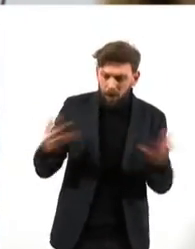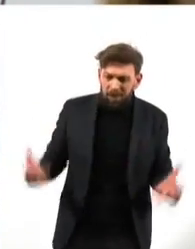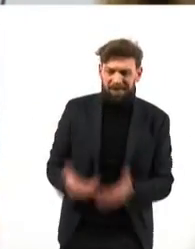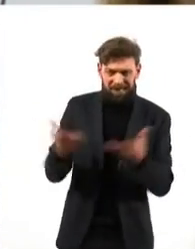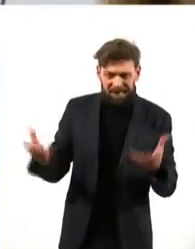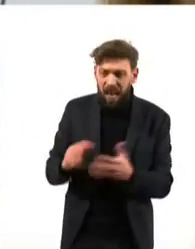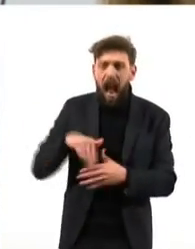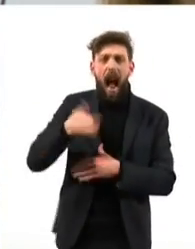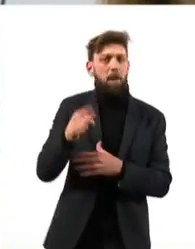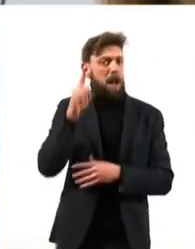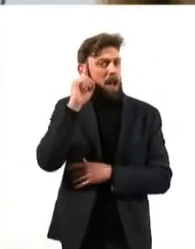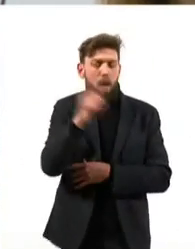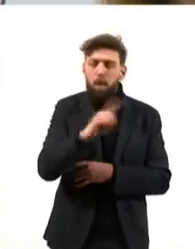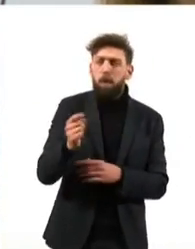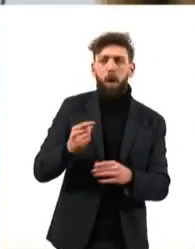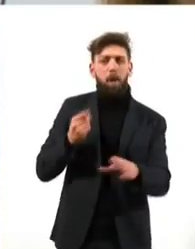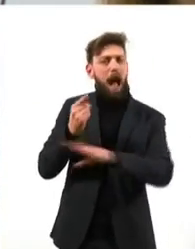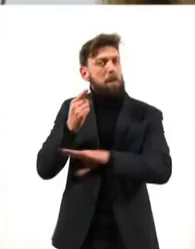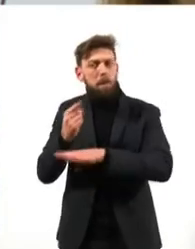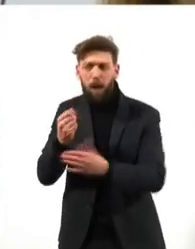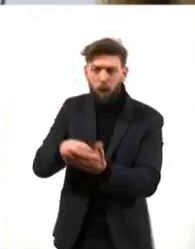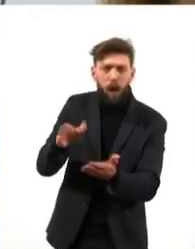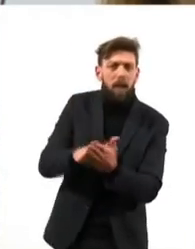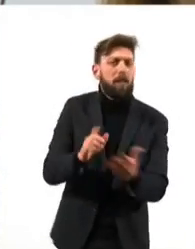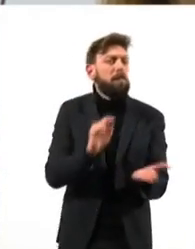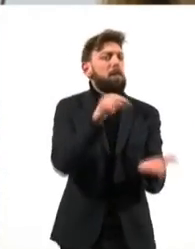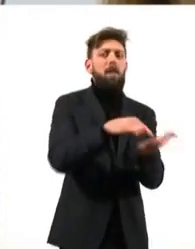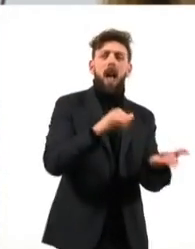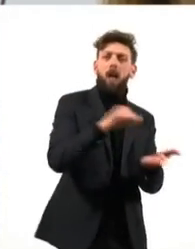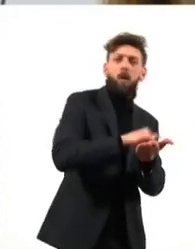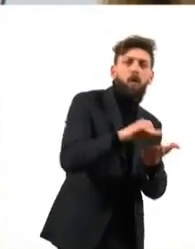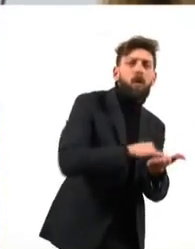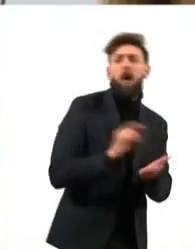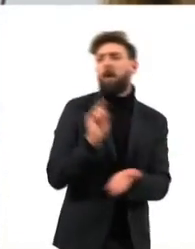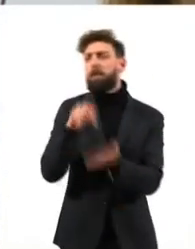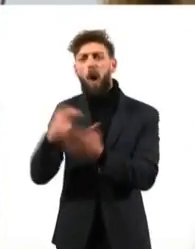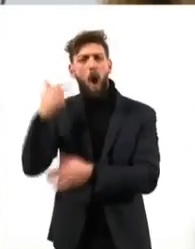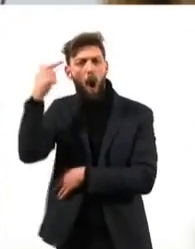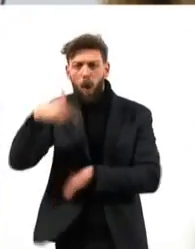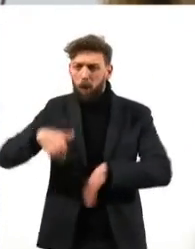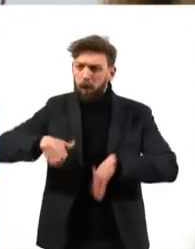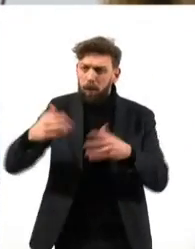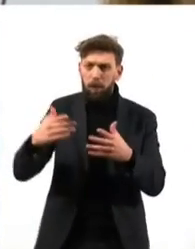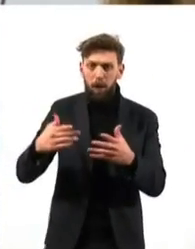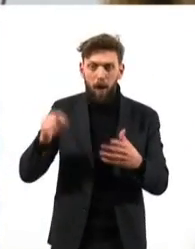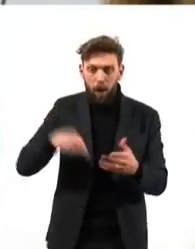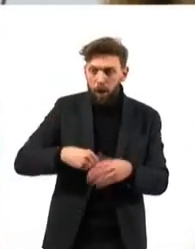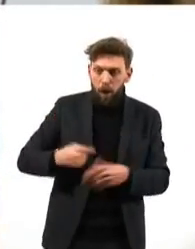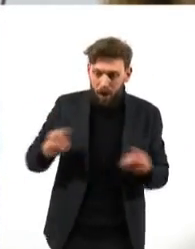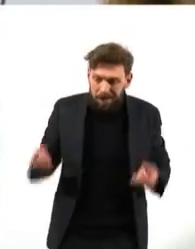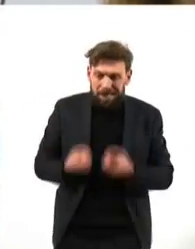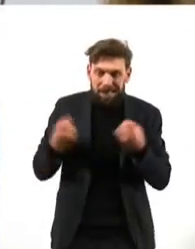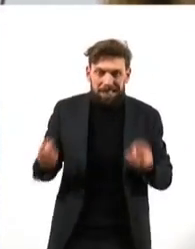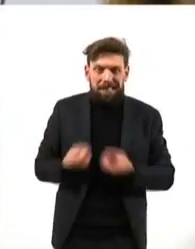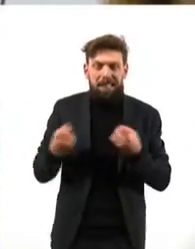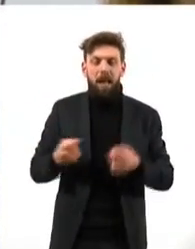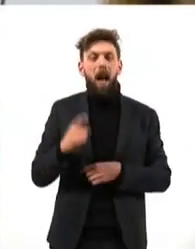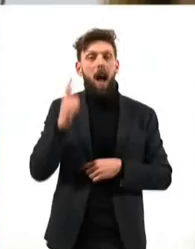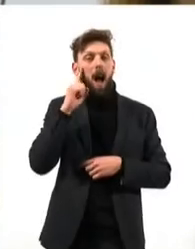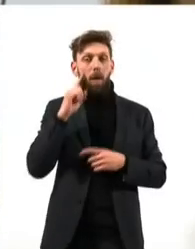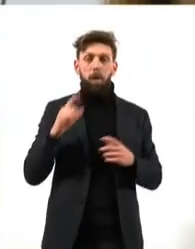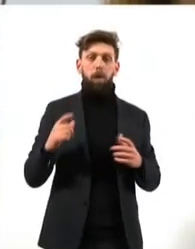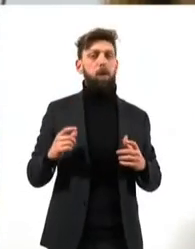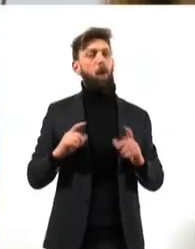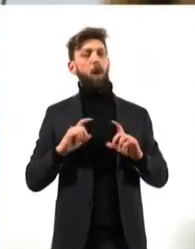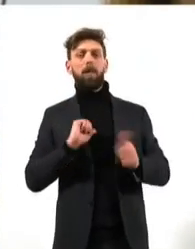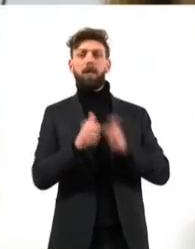à un marathon, par exemple à New York, à Londres, pour pouvoir le pratiquer en fait, parce que sinon on s'inscrit à un sport et il n'y a rien